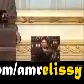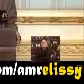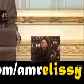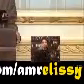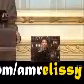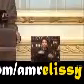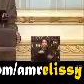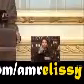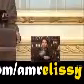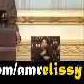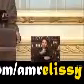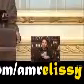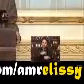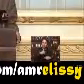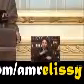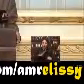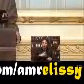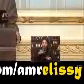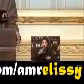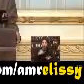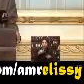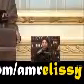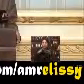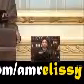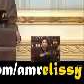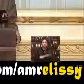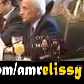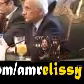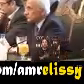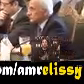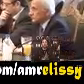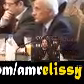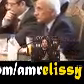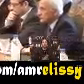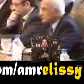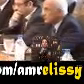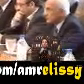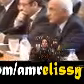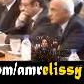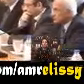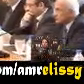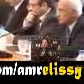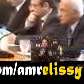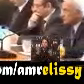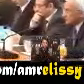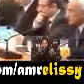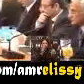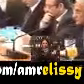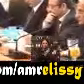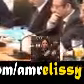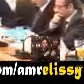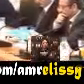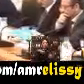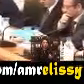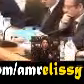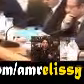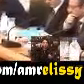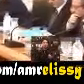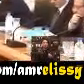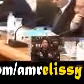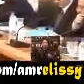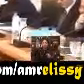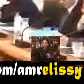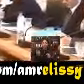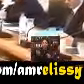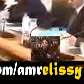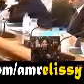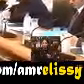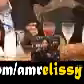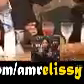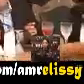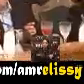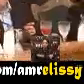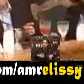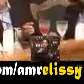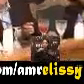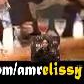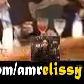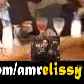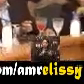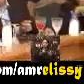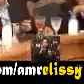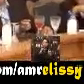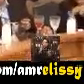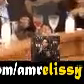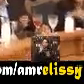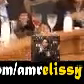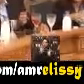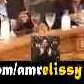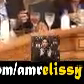عايزين نشتغل، عايزين نعطي بجد. حضر هذا المؤتمر العديد من المسؤولين والشخصيات العامة، حيث أدلى